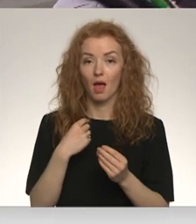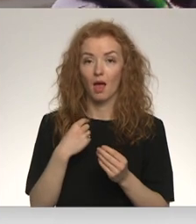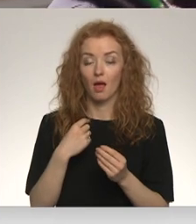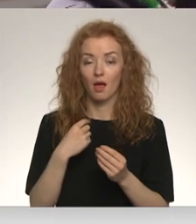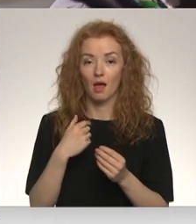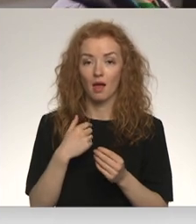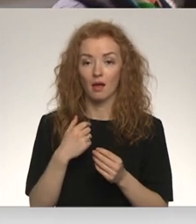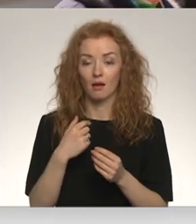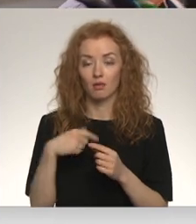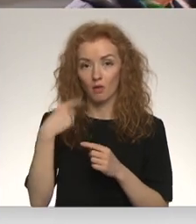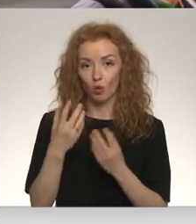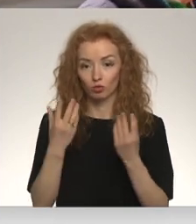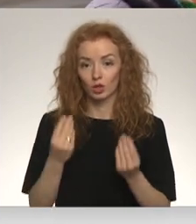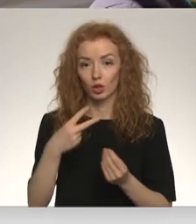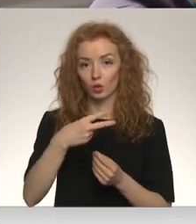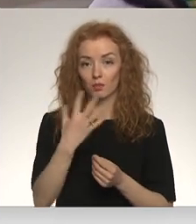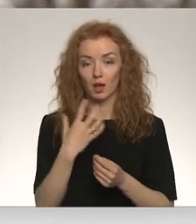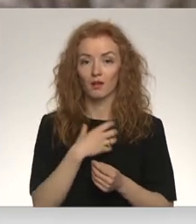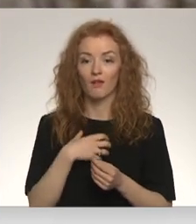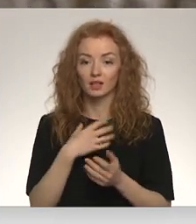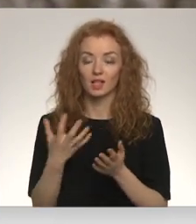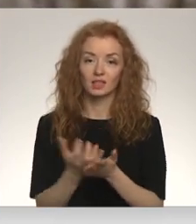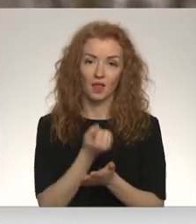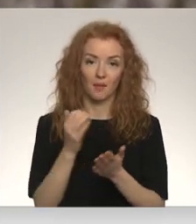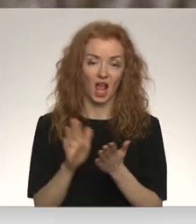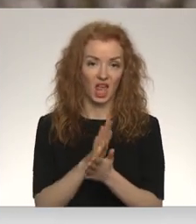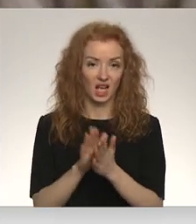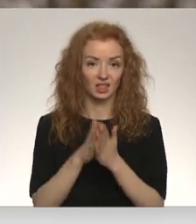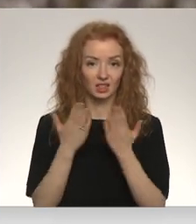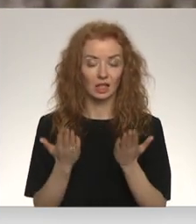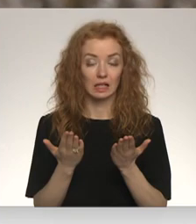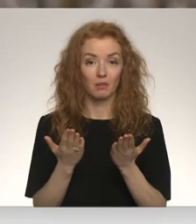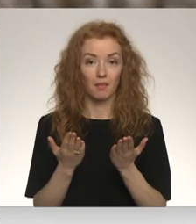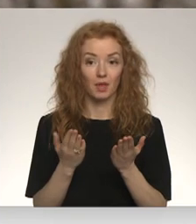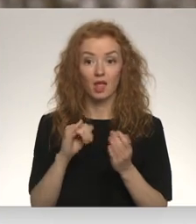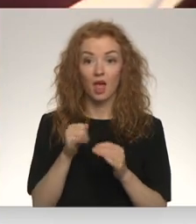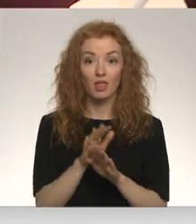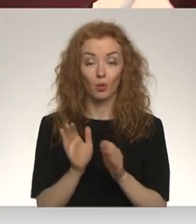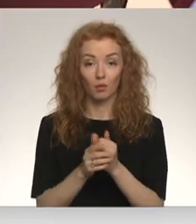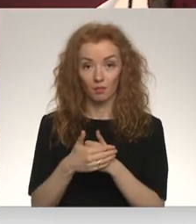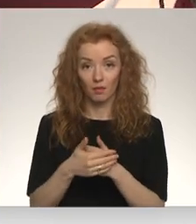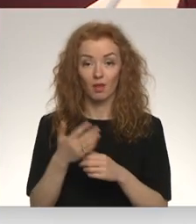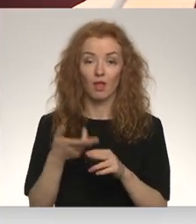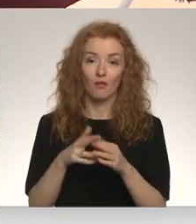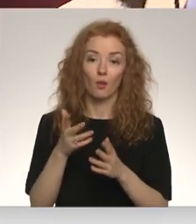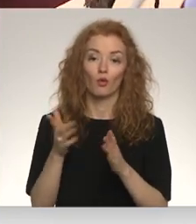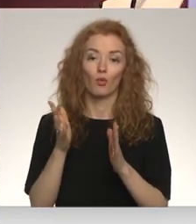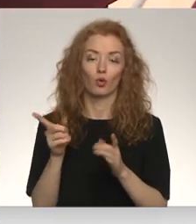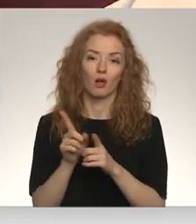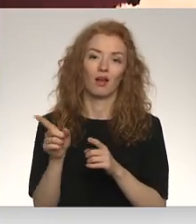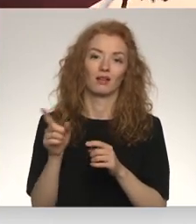3. Nākošā dienā 25. Vajadzēja liecības saņemt. Citādi arī viņi būtu laukos un varbūt veiksmīgi izbēgtu